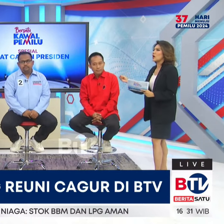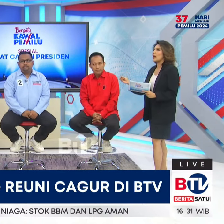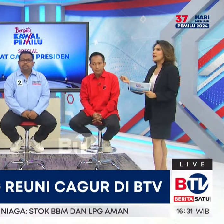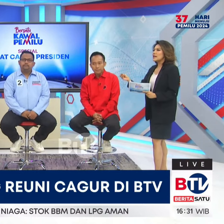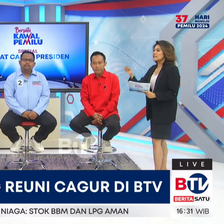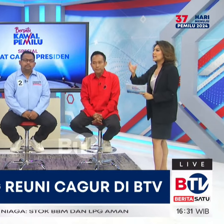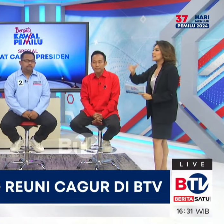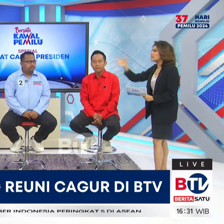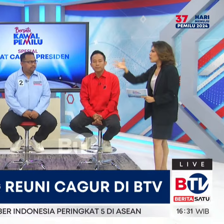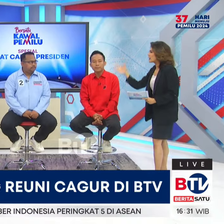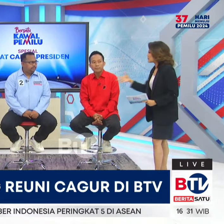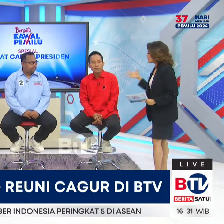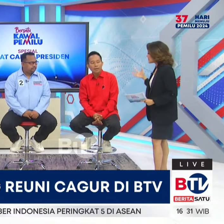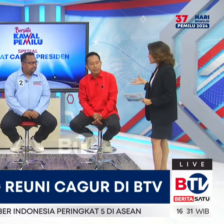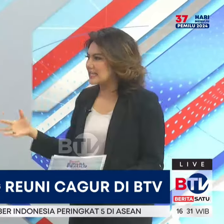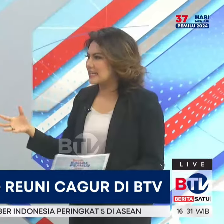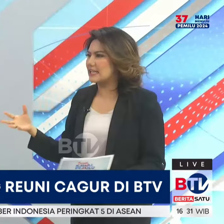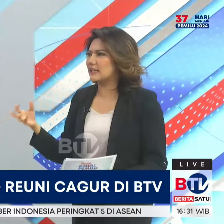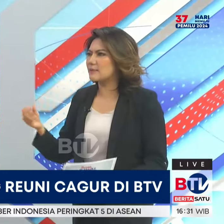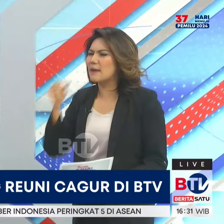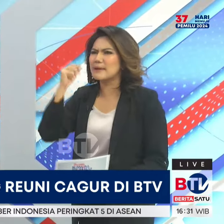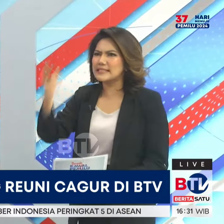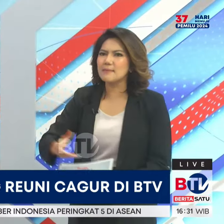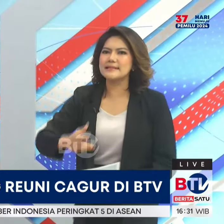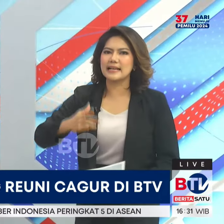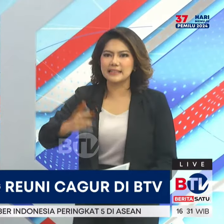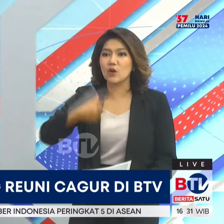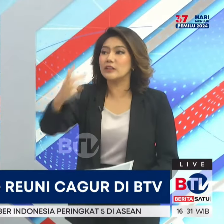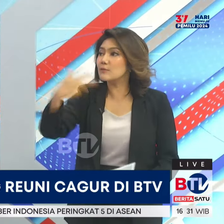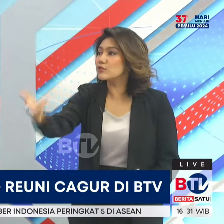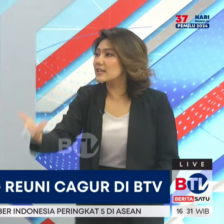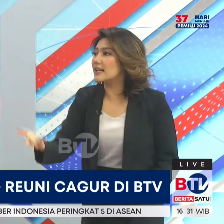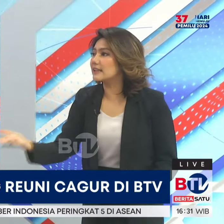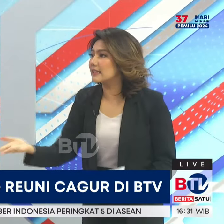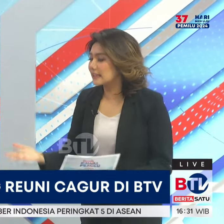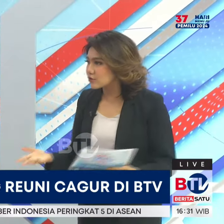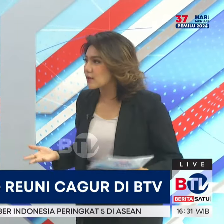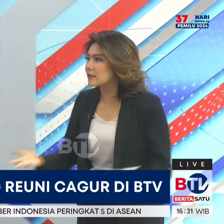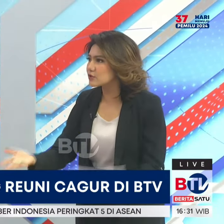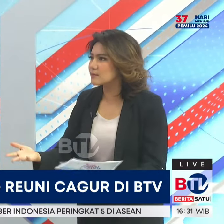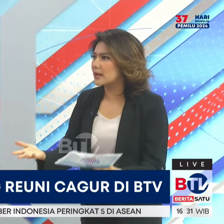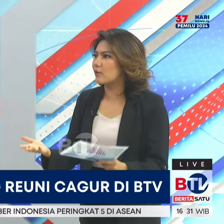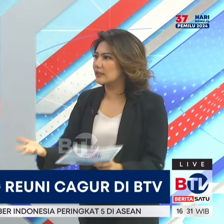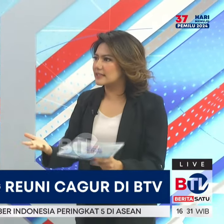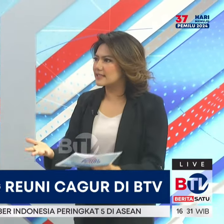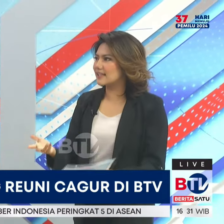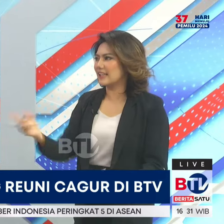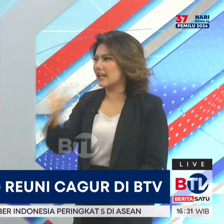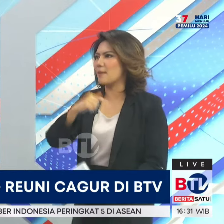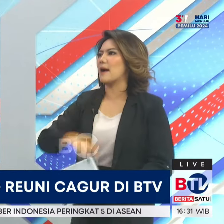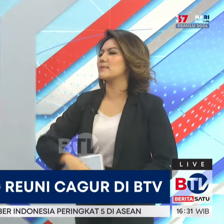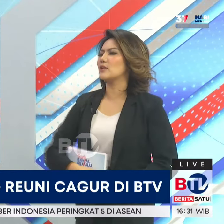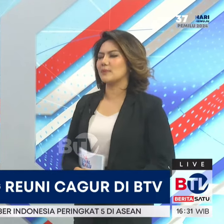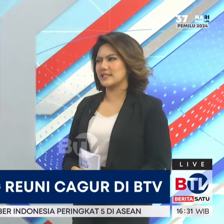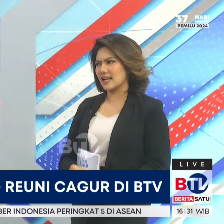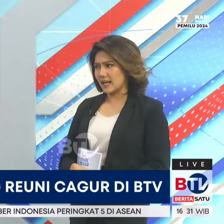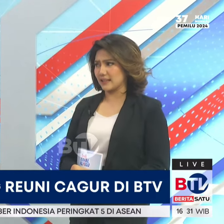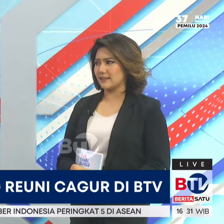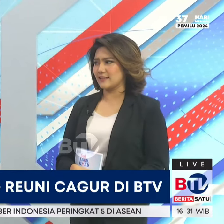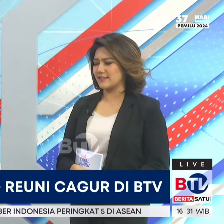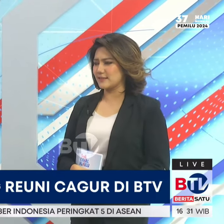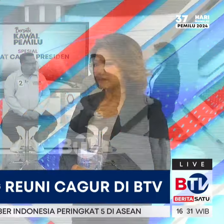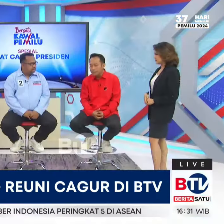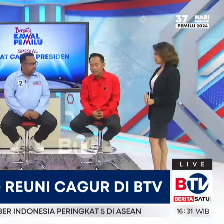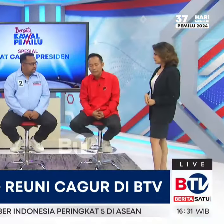itu kan bukan soal Strategi politik masing-masing tapi apa sih yang bisa kita kontribusikan nanti ketika sudah maju sebagai politisi kan tadi ya pengabdian untuk